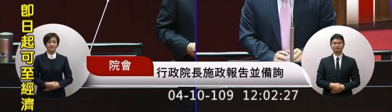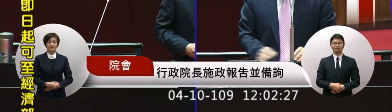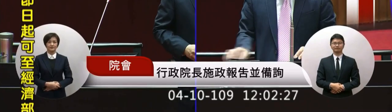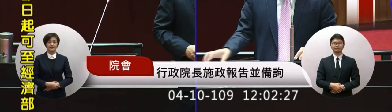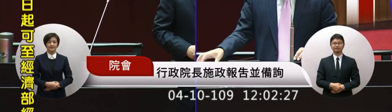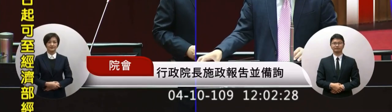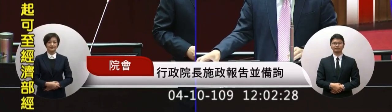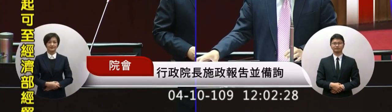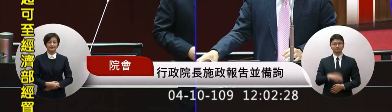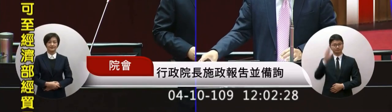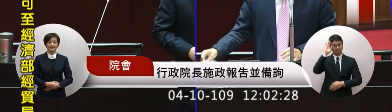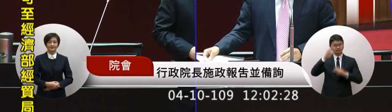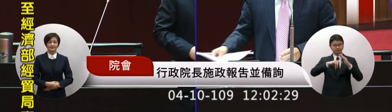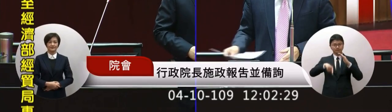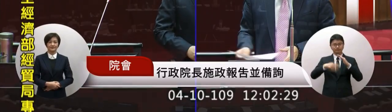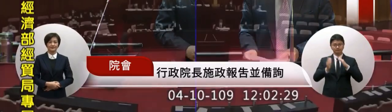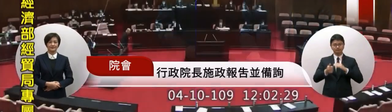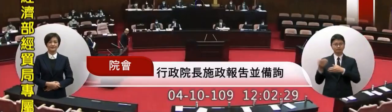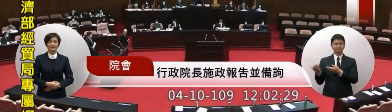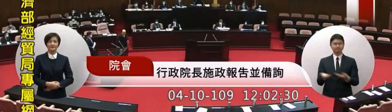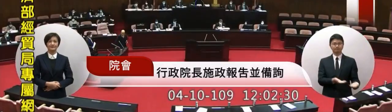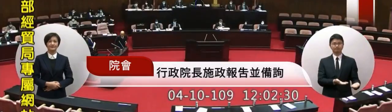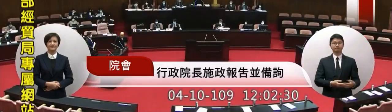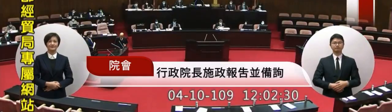苏院长，请。